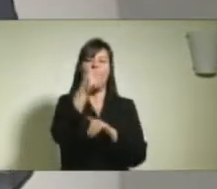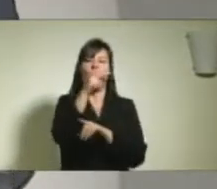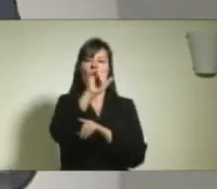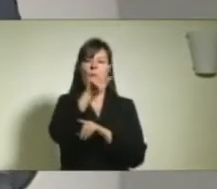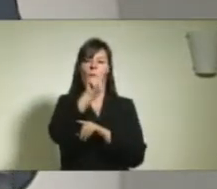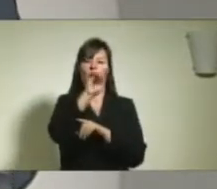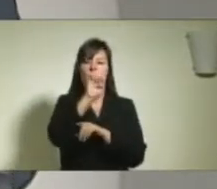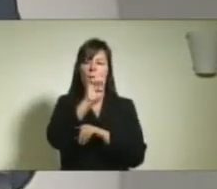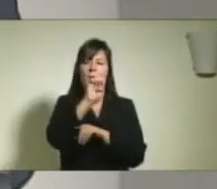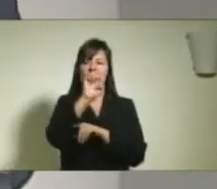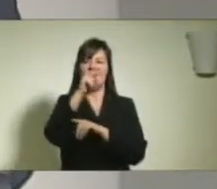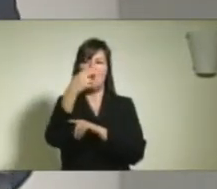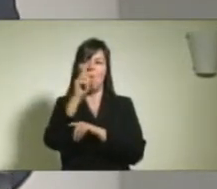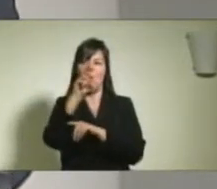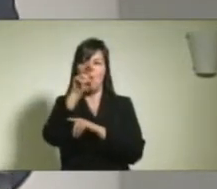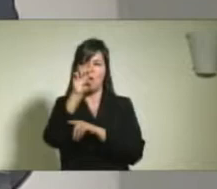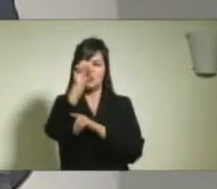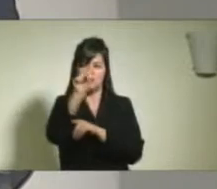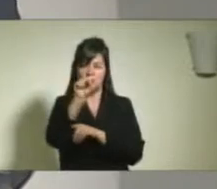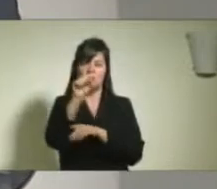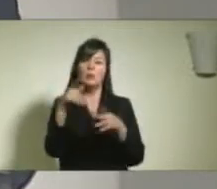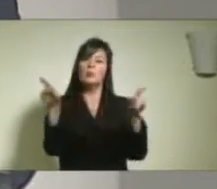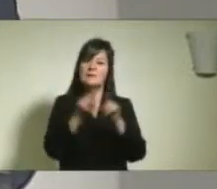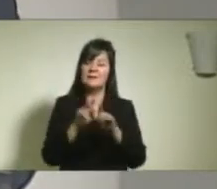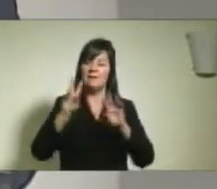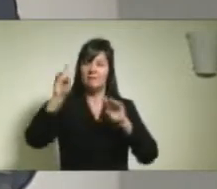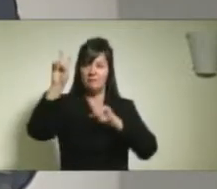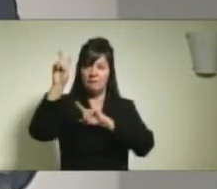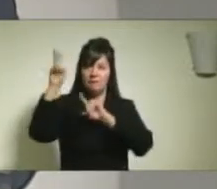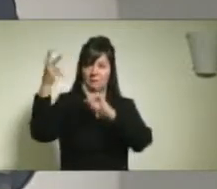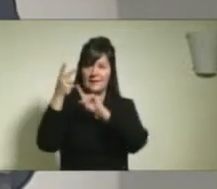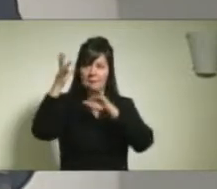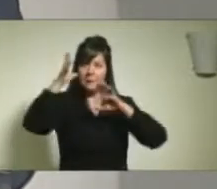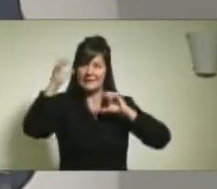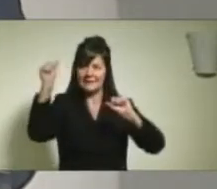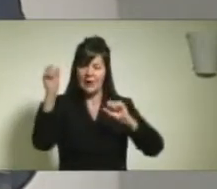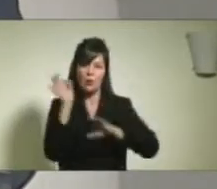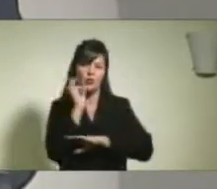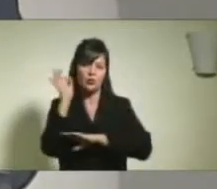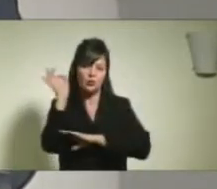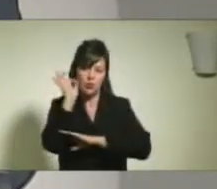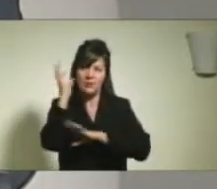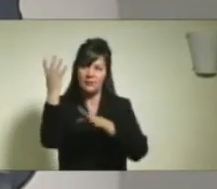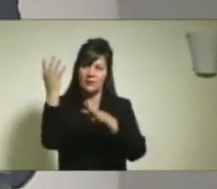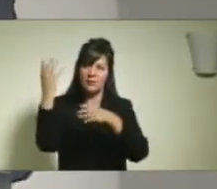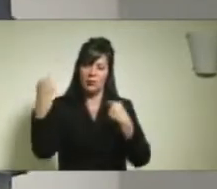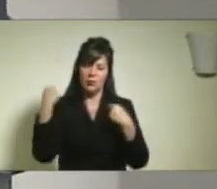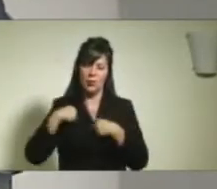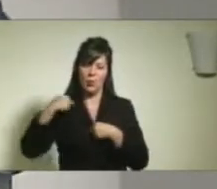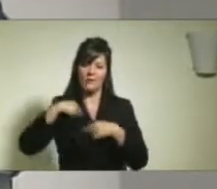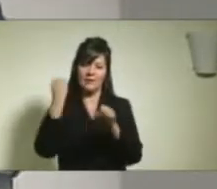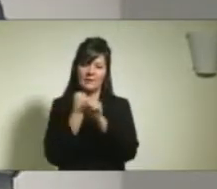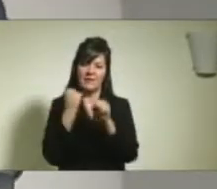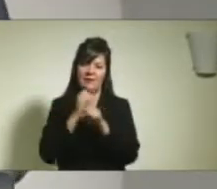également vice-président pour les Autochtones au Congrès du travail du Canada.